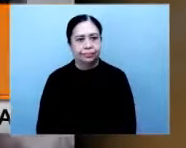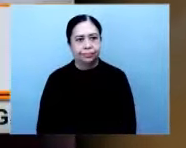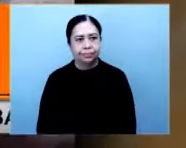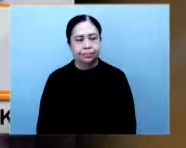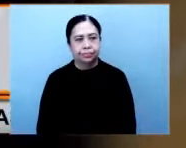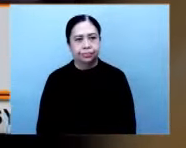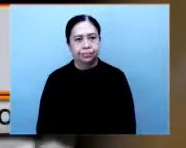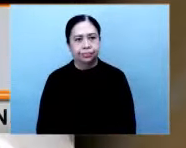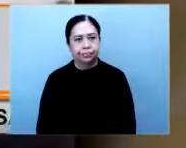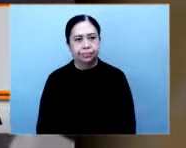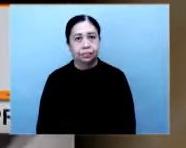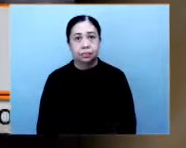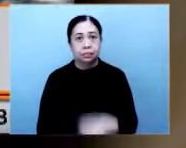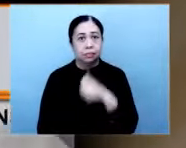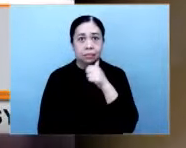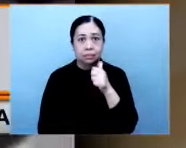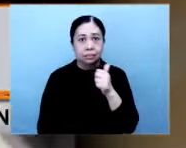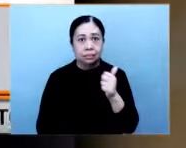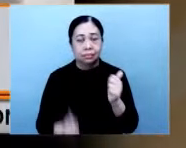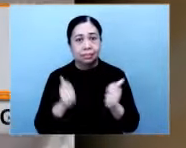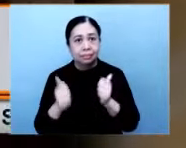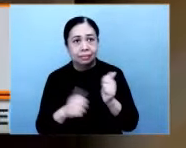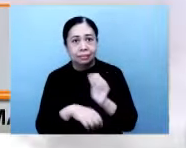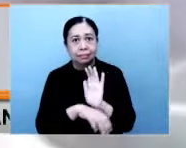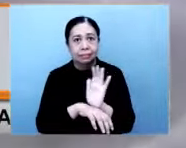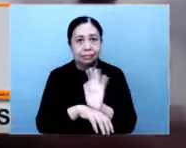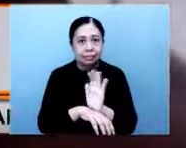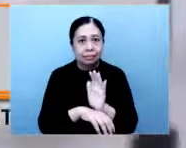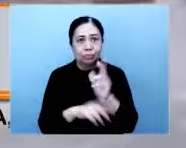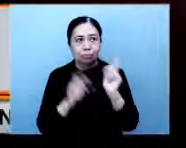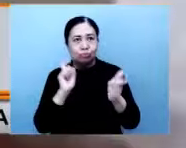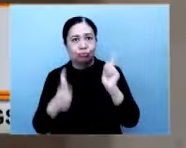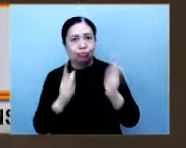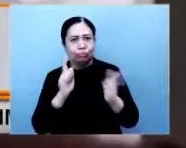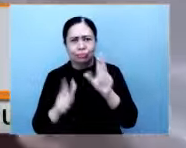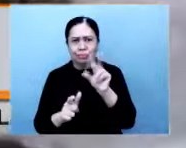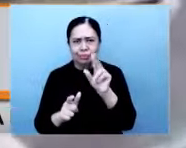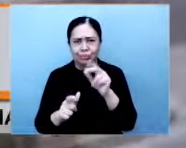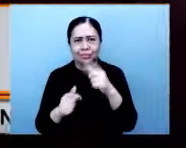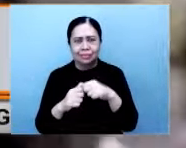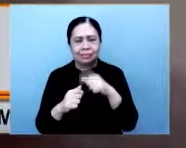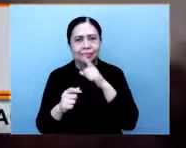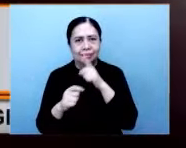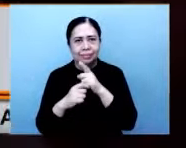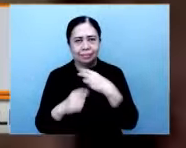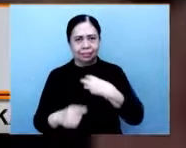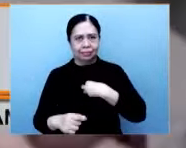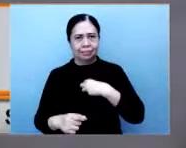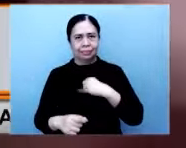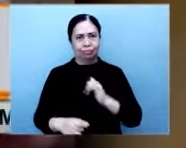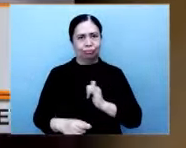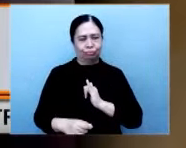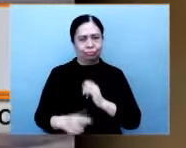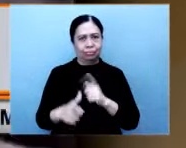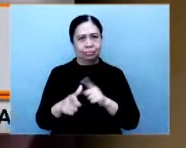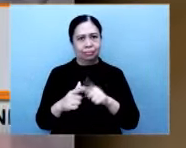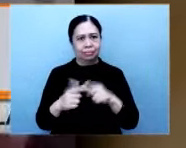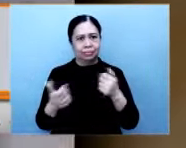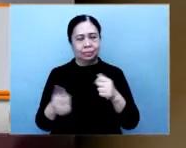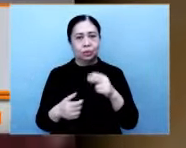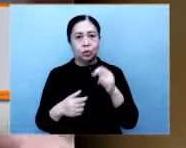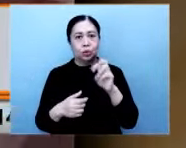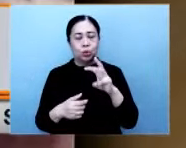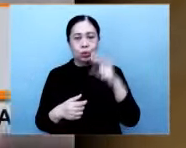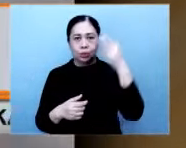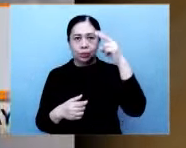Hindi ito eksena sa isang malang Wild Wild West na pelikula. Body cam footage ito ng isang pulis na sakay ng kabayo sa New Mexico sa Amerika.